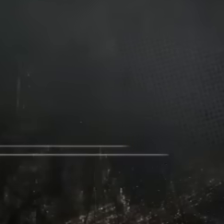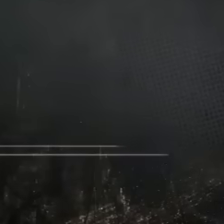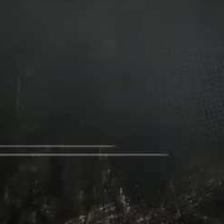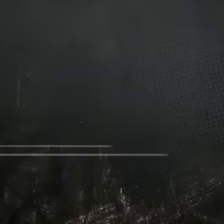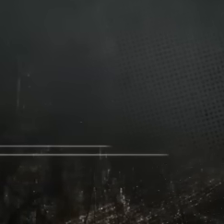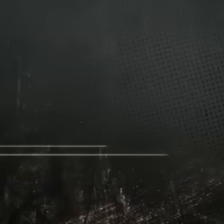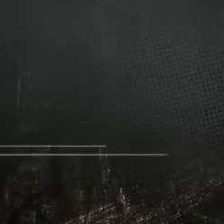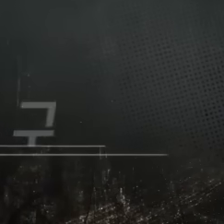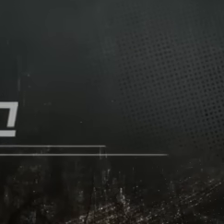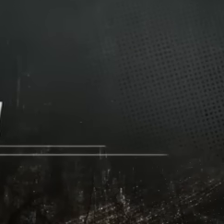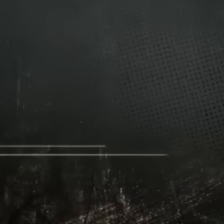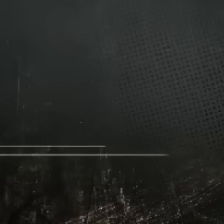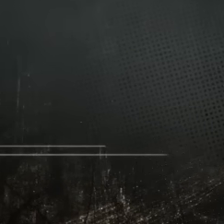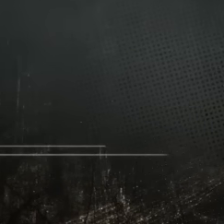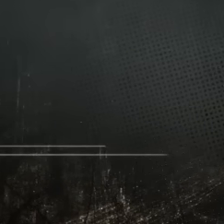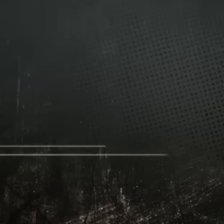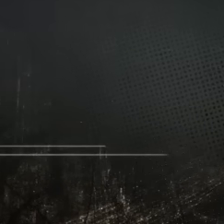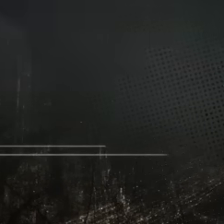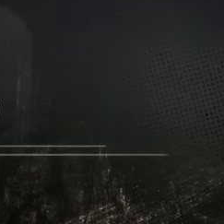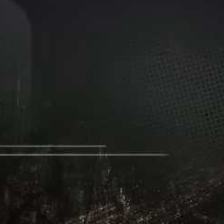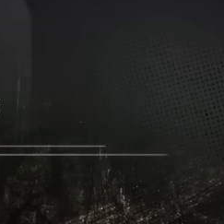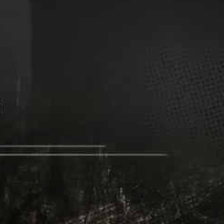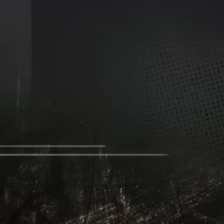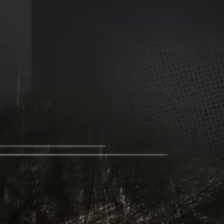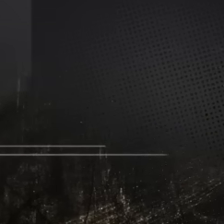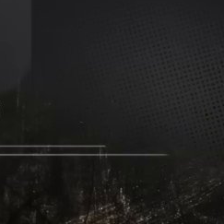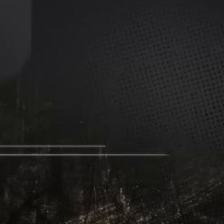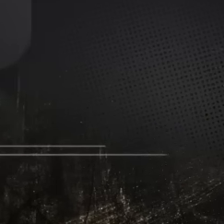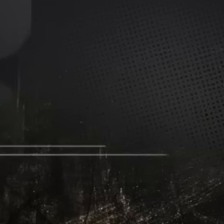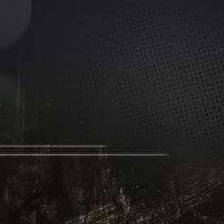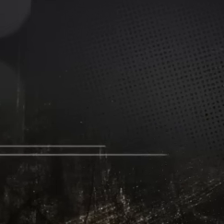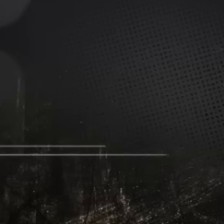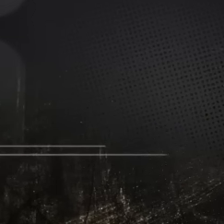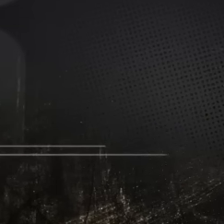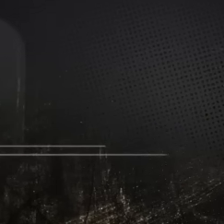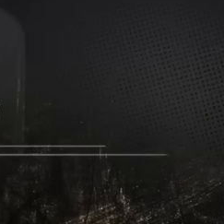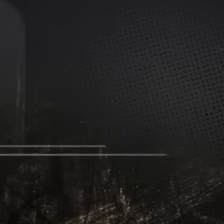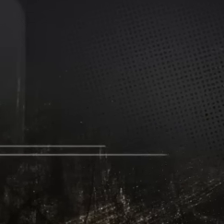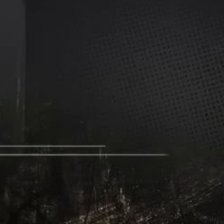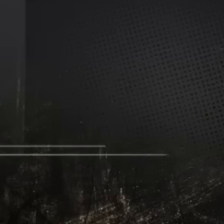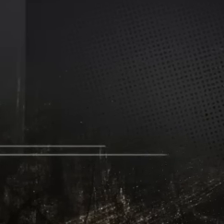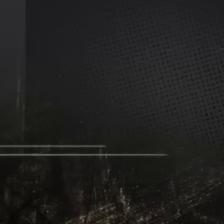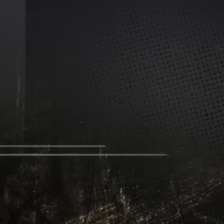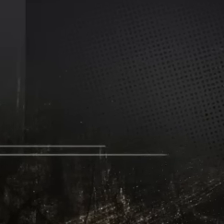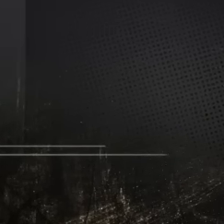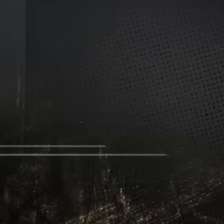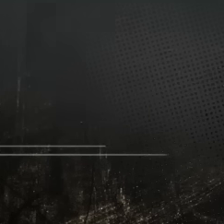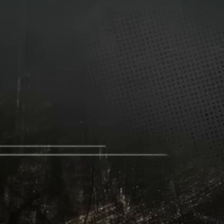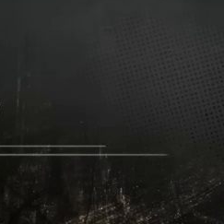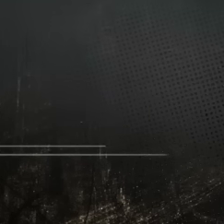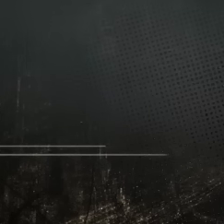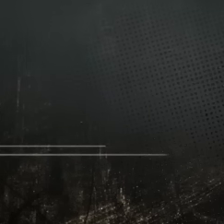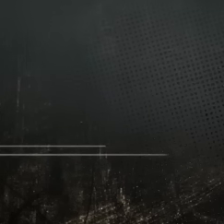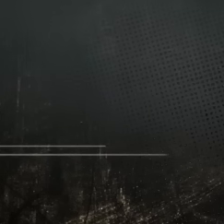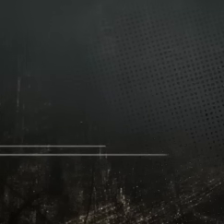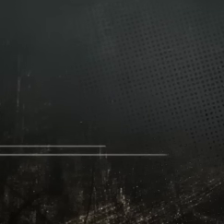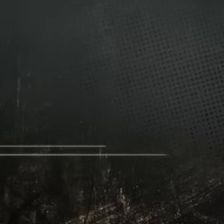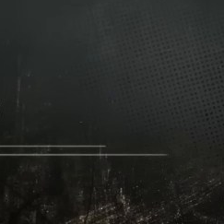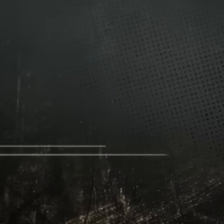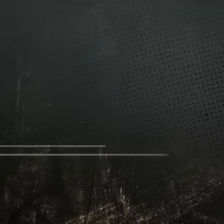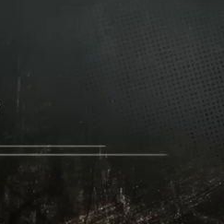소개받은 여성이 만나는 당일에 갑자기 모델 에이전시 사이트를 보내주며 돈을 요구했는데 알고 보니